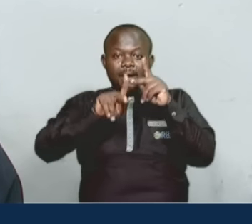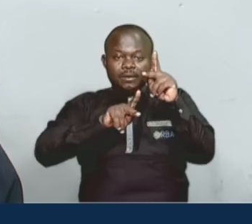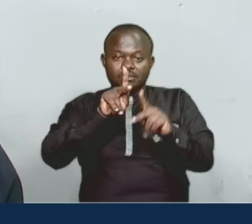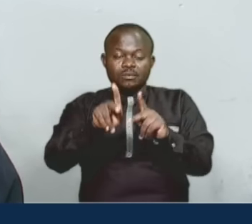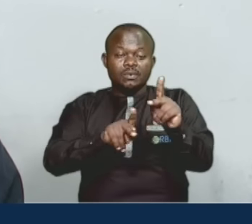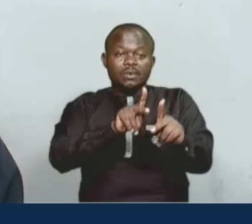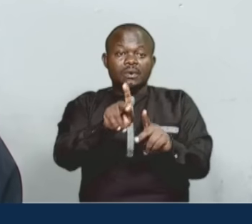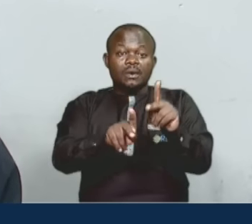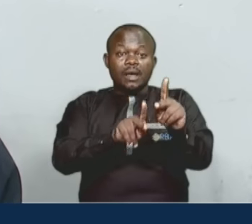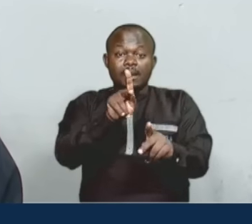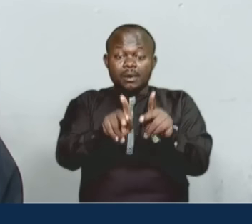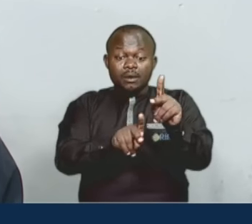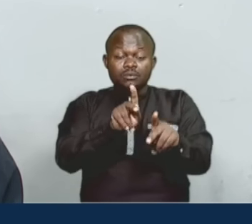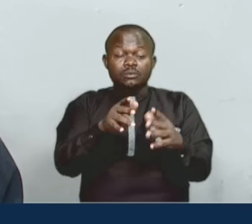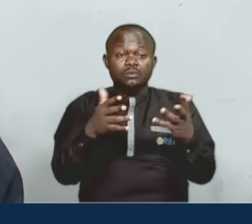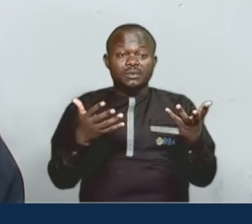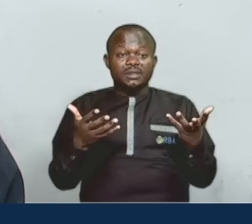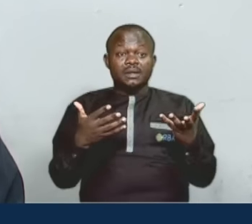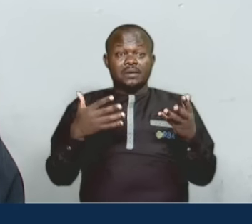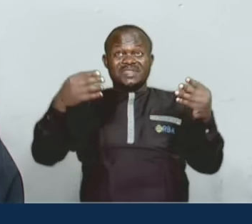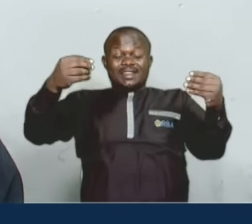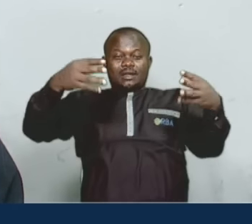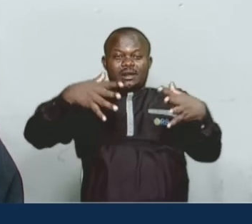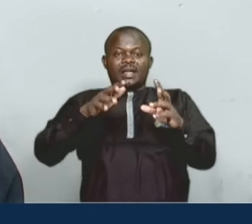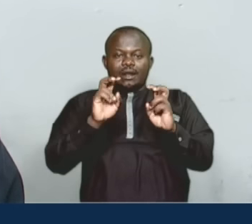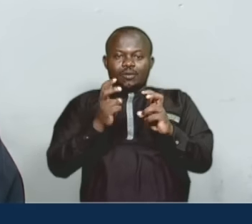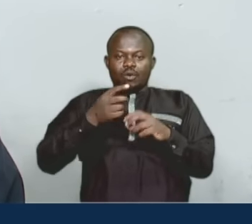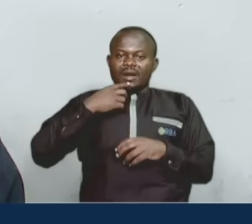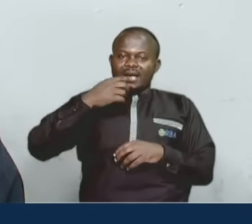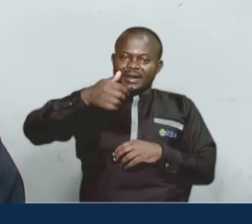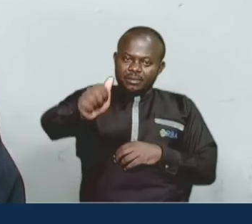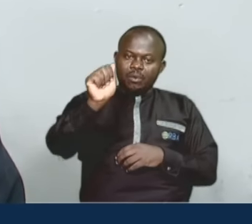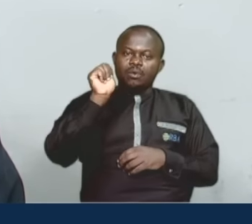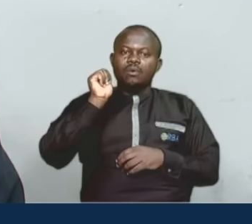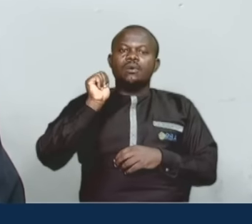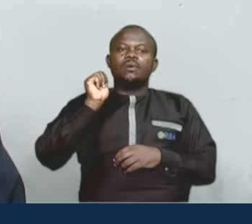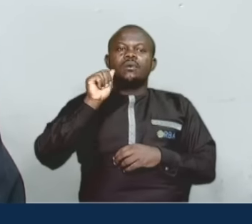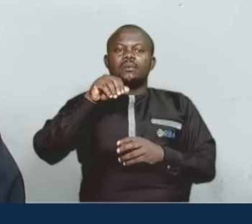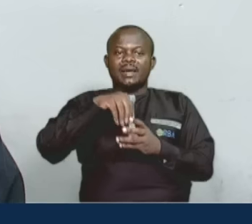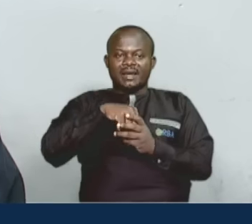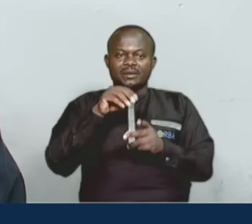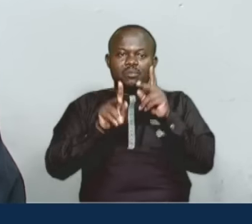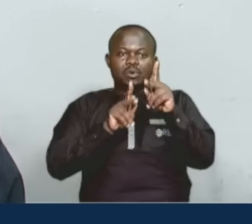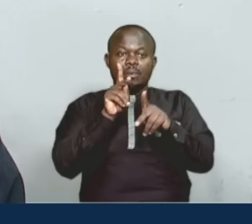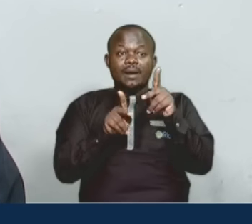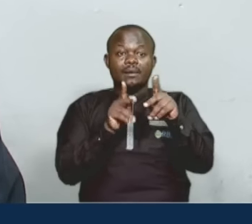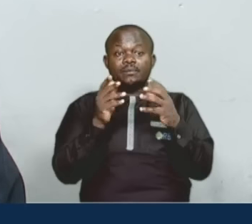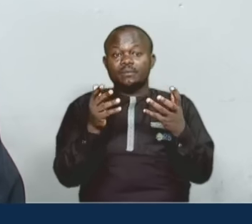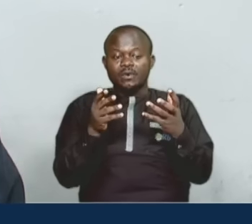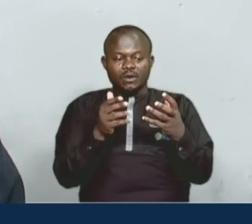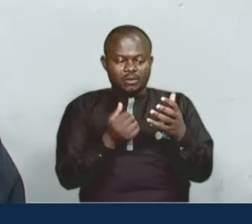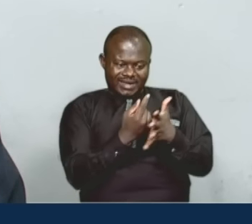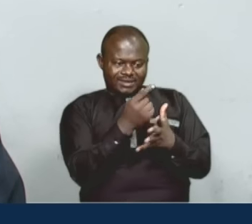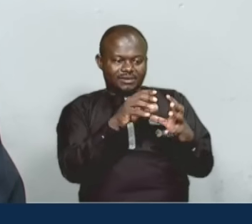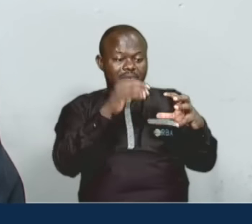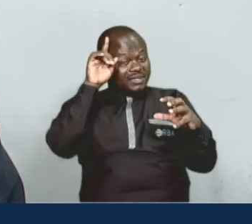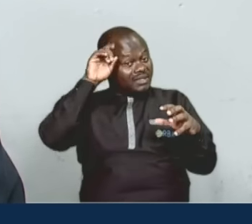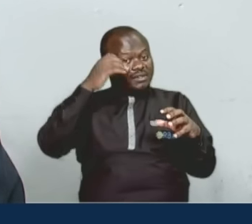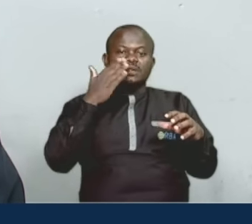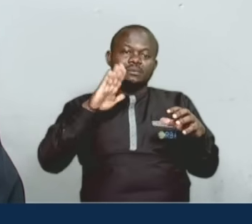ba bigaragara yuko aribo bari mu bantu ba baremye iyo ngengabitekerezo